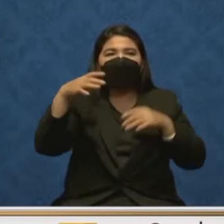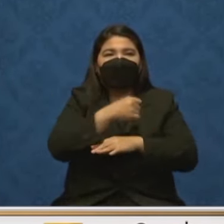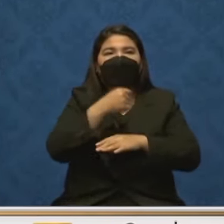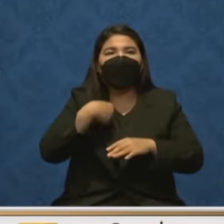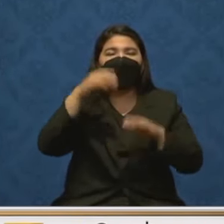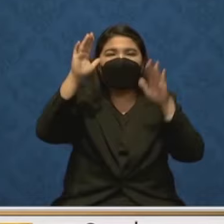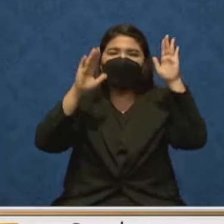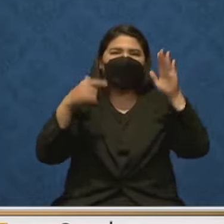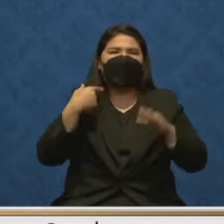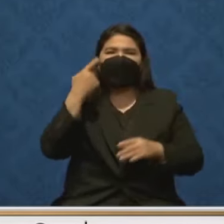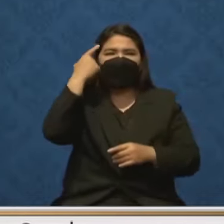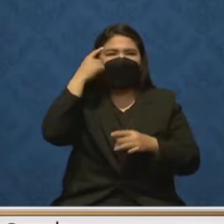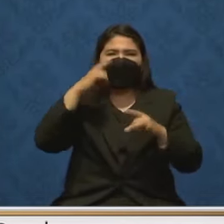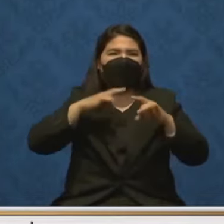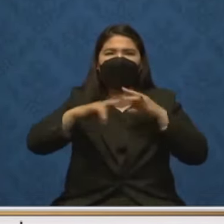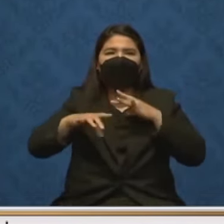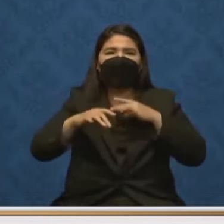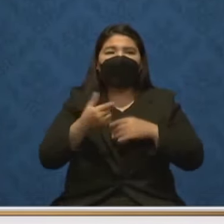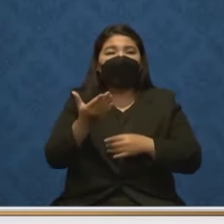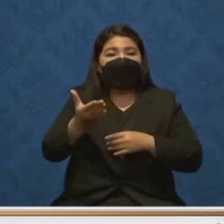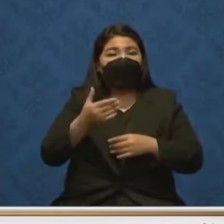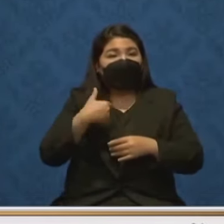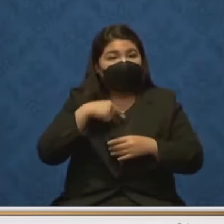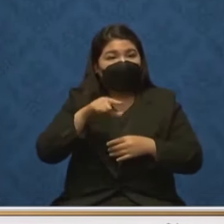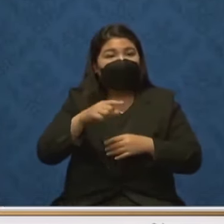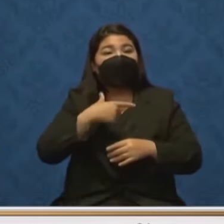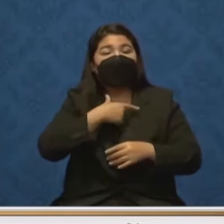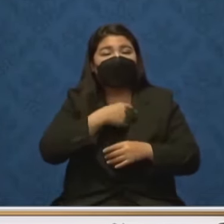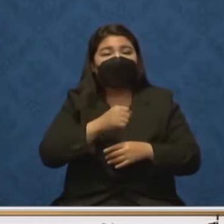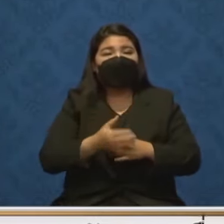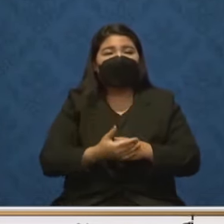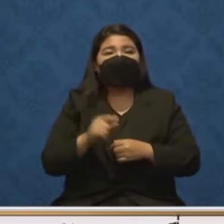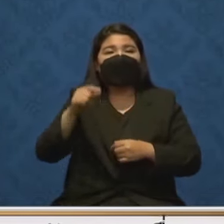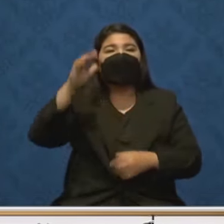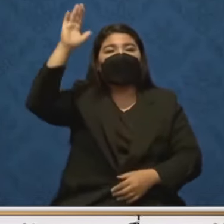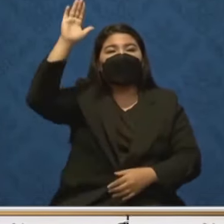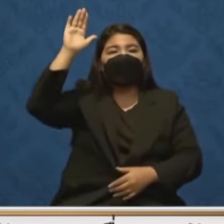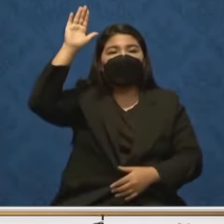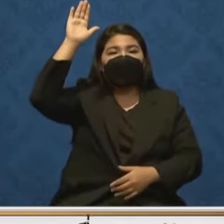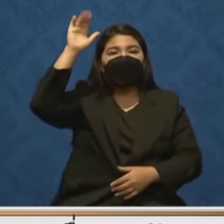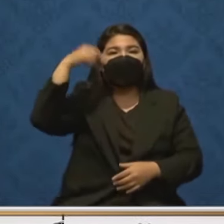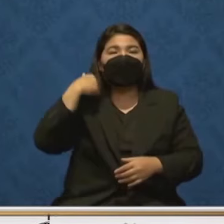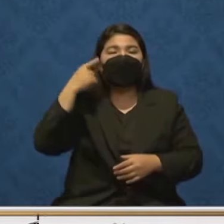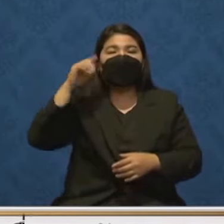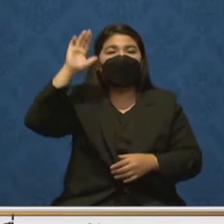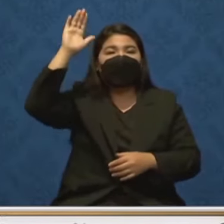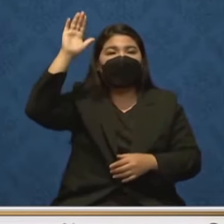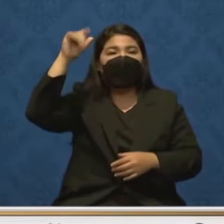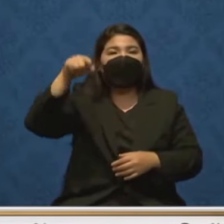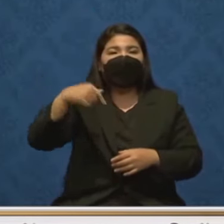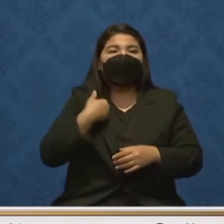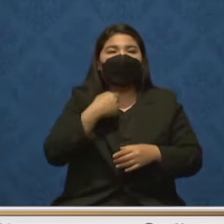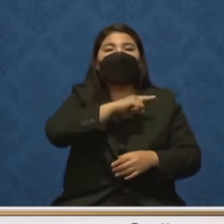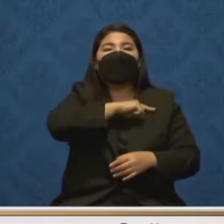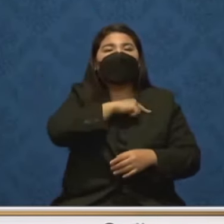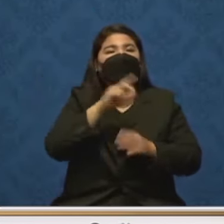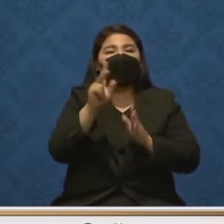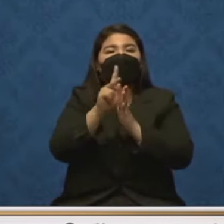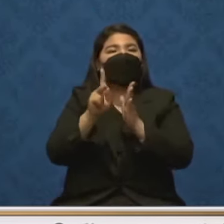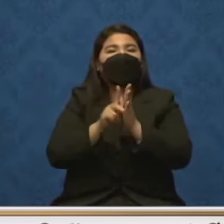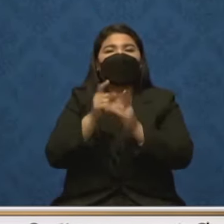ผมก็ไม่บอกครับจะมาทานคะ 5สถานเห็นด้วยกับการรัฐประหารราคากันขอประท้วงก็จะไปทานหน้าที่ก็คือควบคุมไม่เป็นไปตามข้อบังคับ